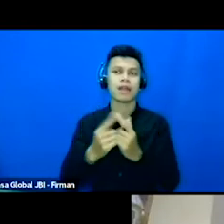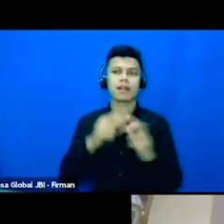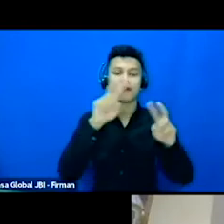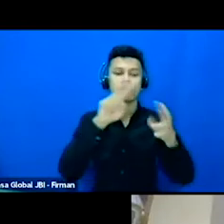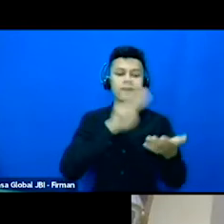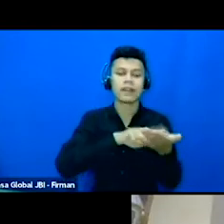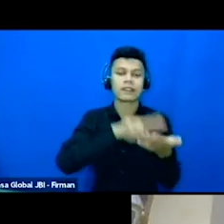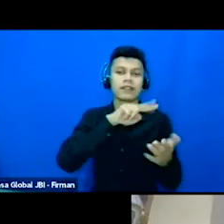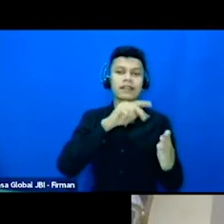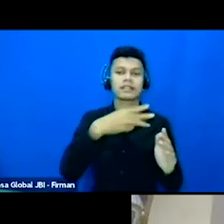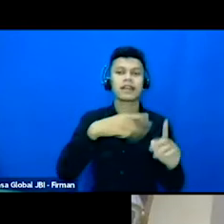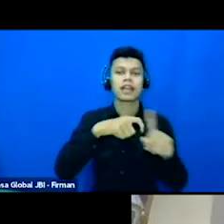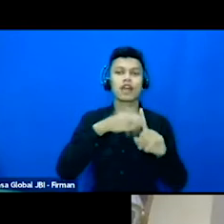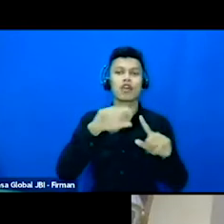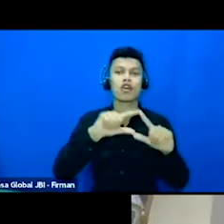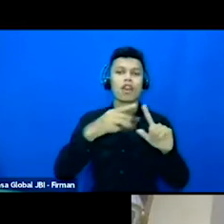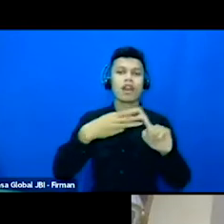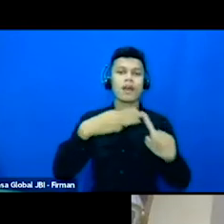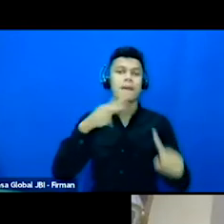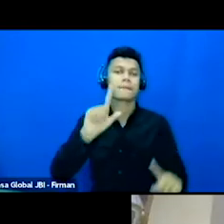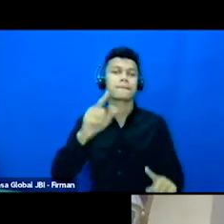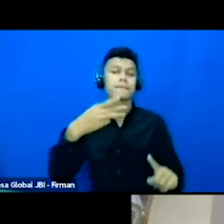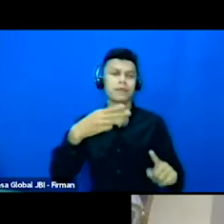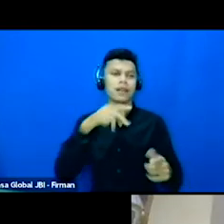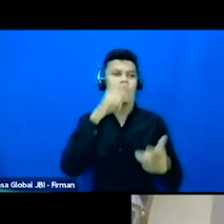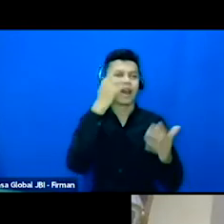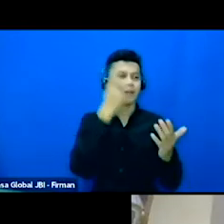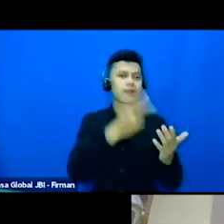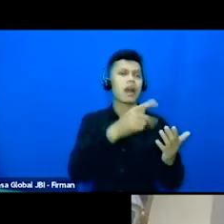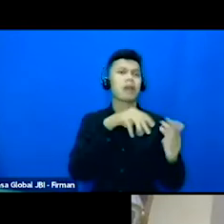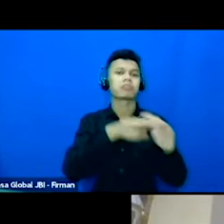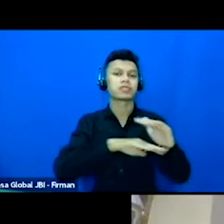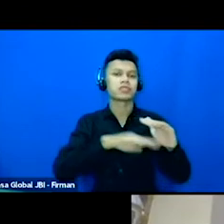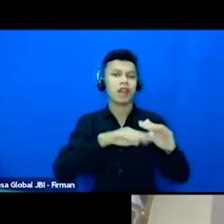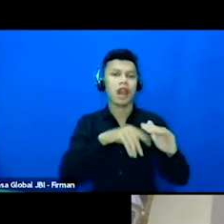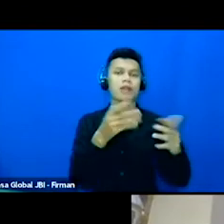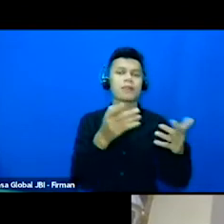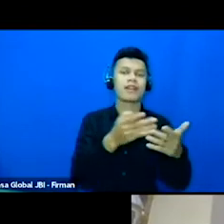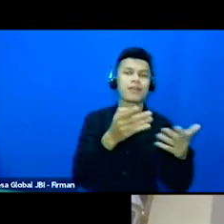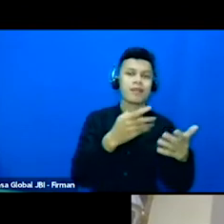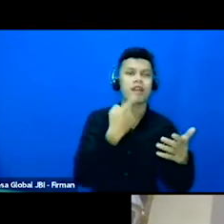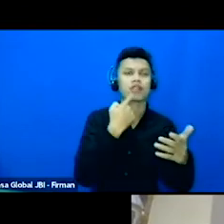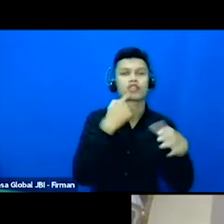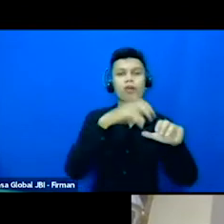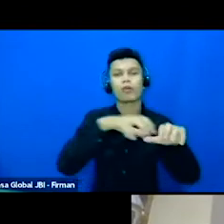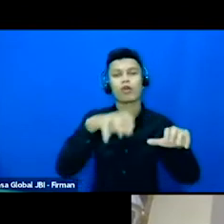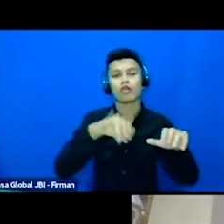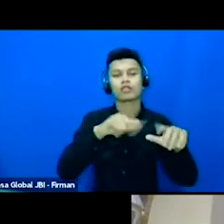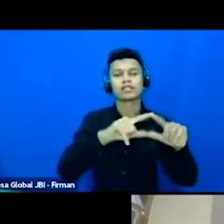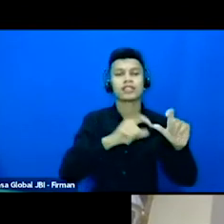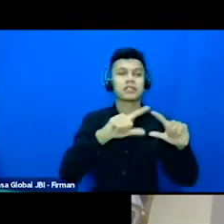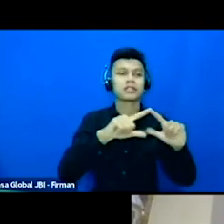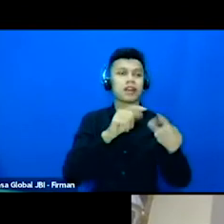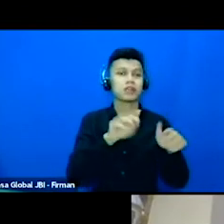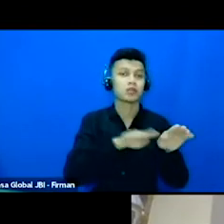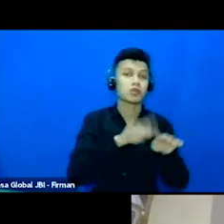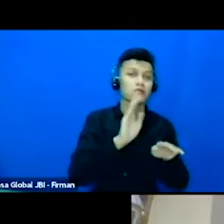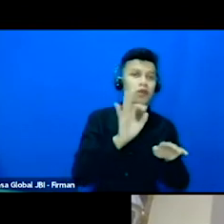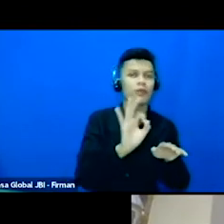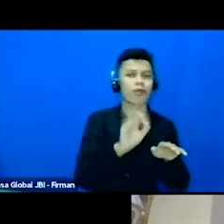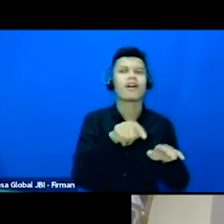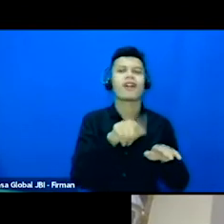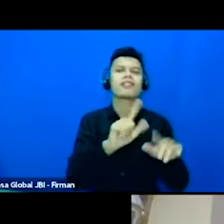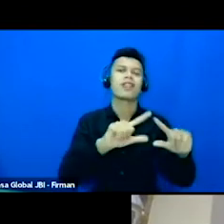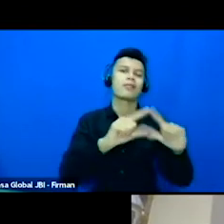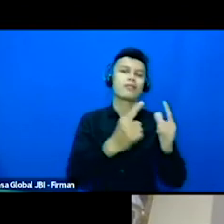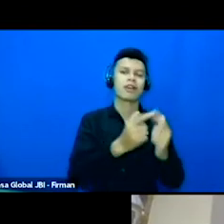yang kemudian menetapkan standardisasi dari ekor label sembunyiin sendiri terhadap produk dan jasa Terima kasih banyak Bu dia untuk pemaparan